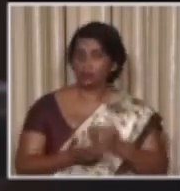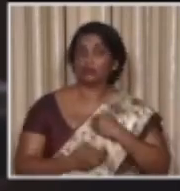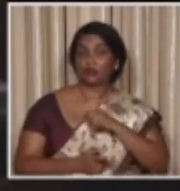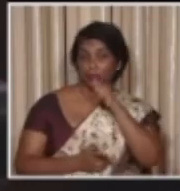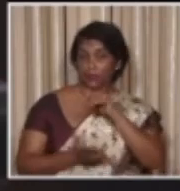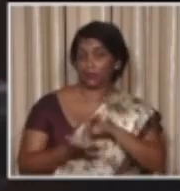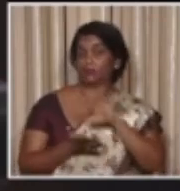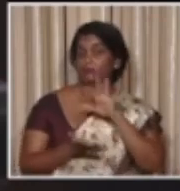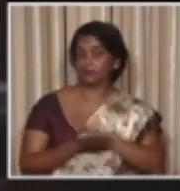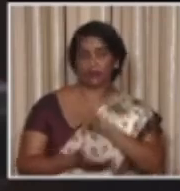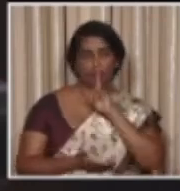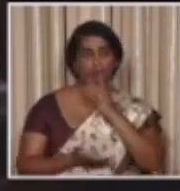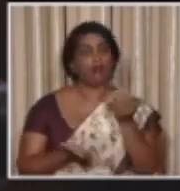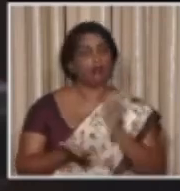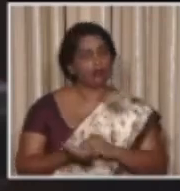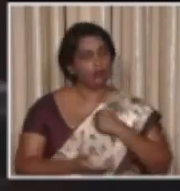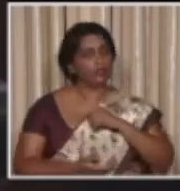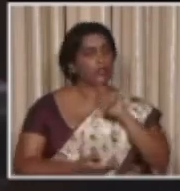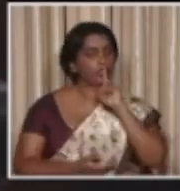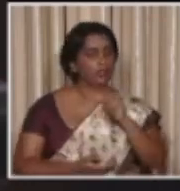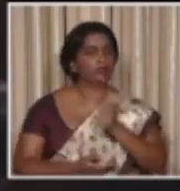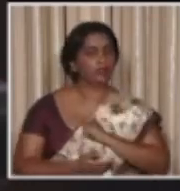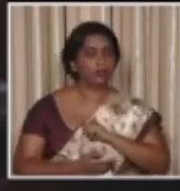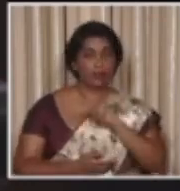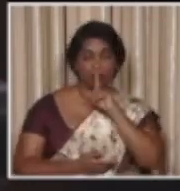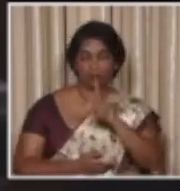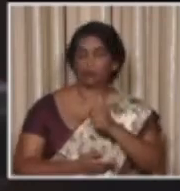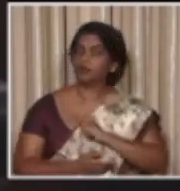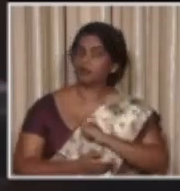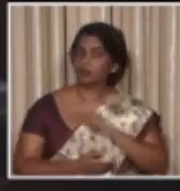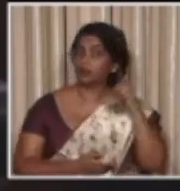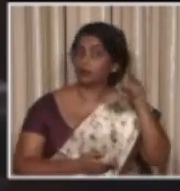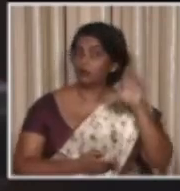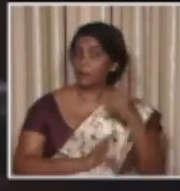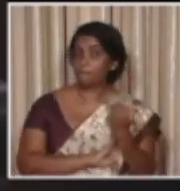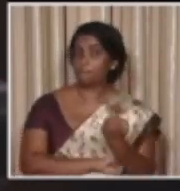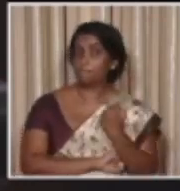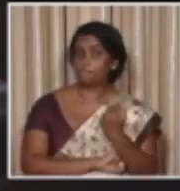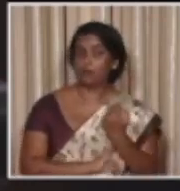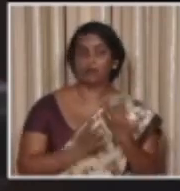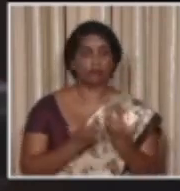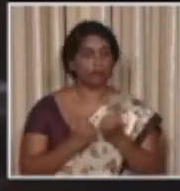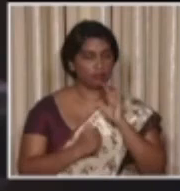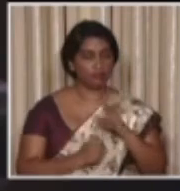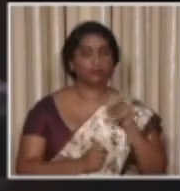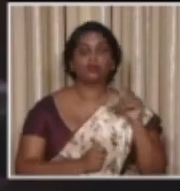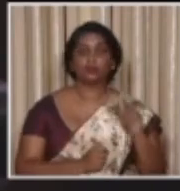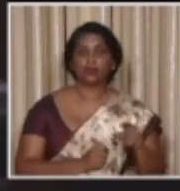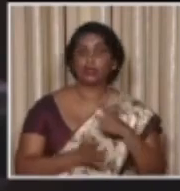அரச பலத்தை காத்துக்கொள்வதற்கு, வாக்குகளை பெறுவதற்கு, அடுத்த ஆட்சியை